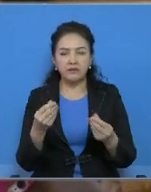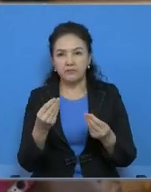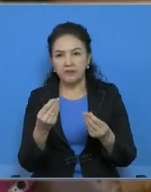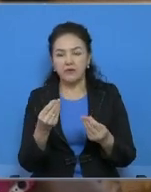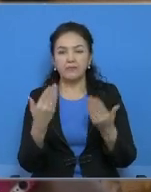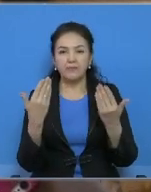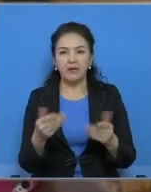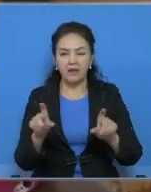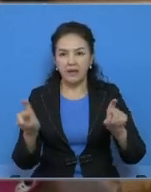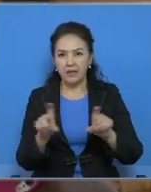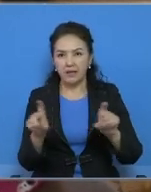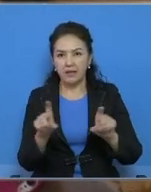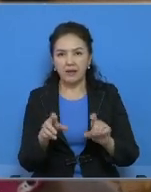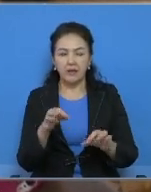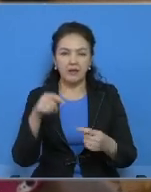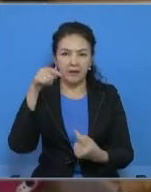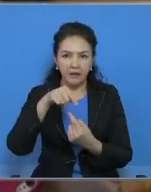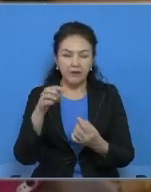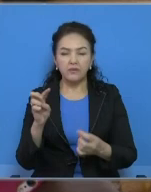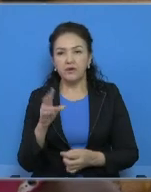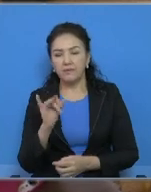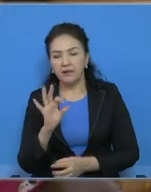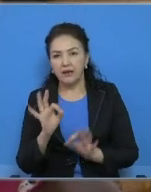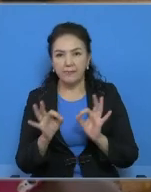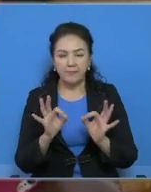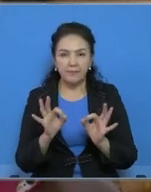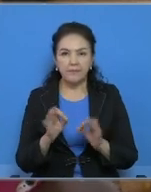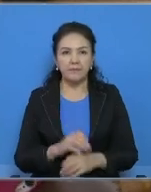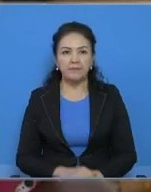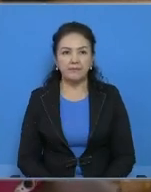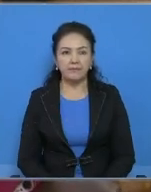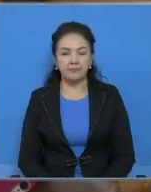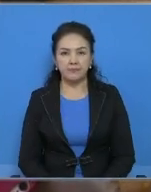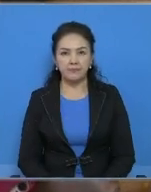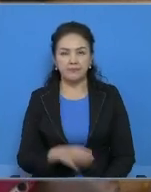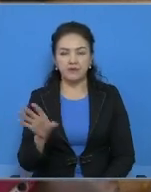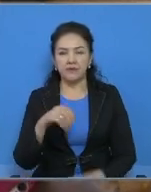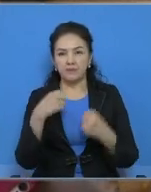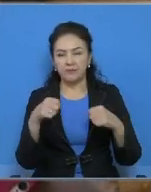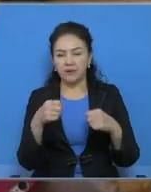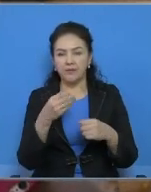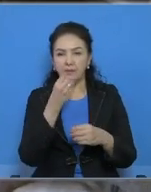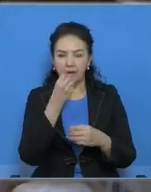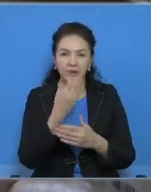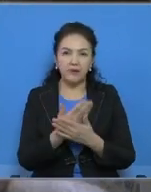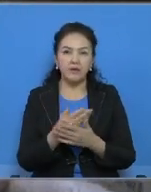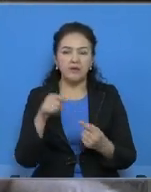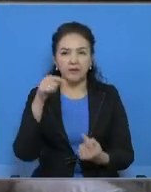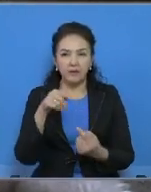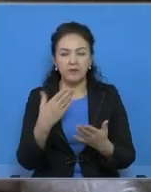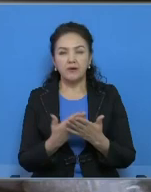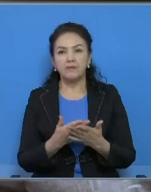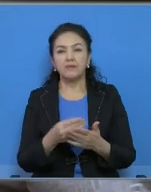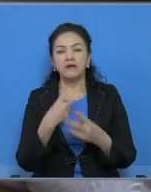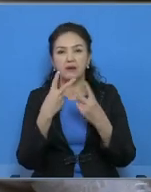ценообразование в данных супермаркетах соответствует нормам. Вот. По всем продуктам соответствует нормам, да. Сегодняшний